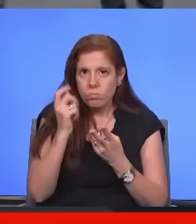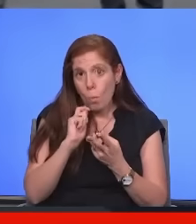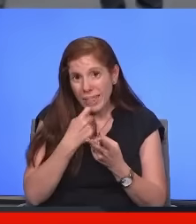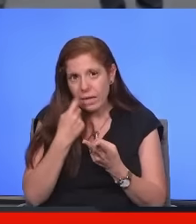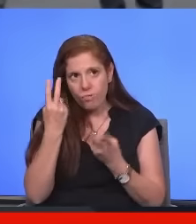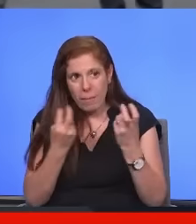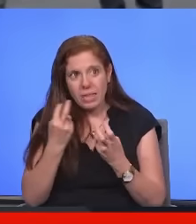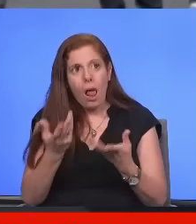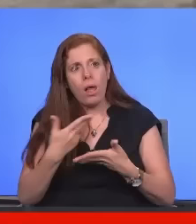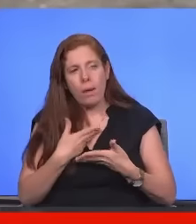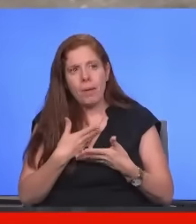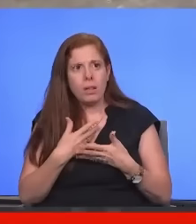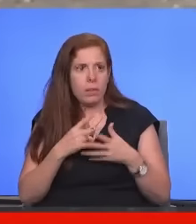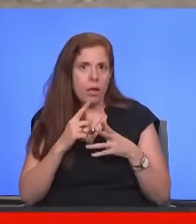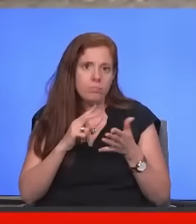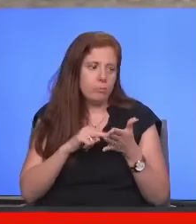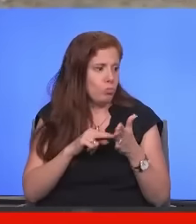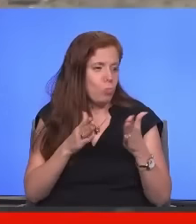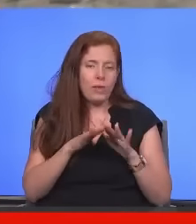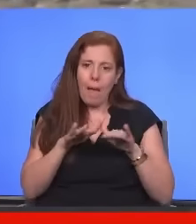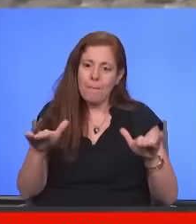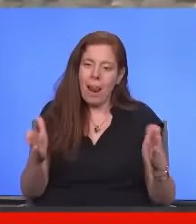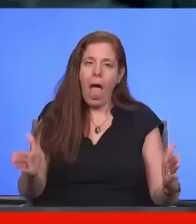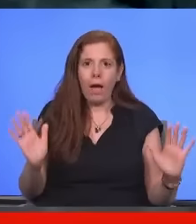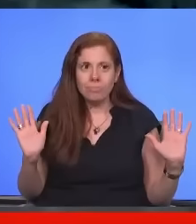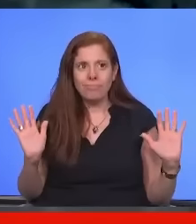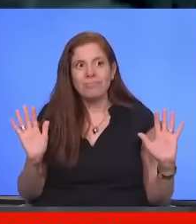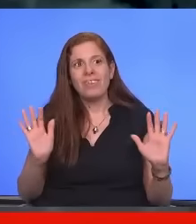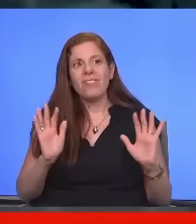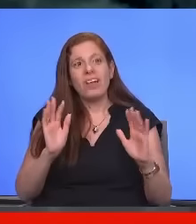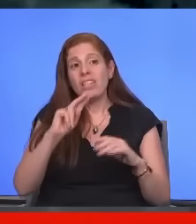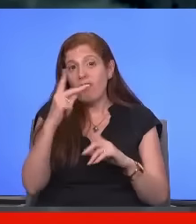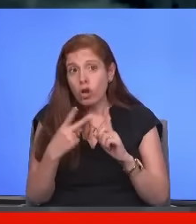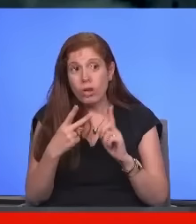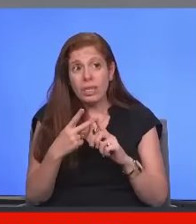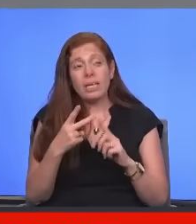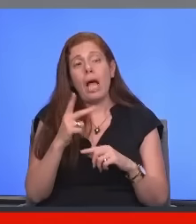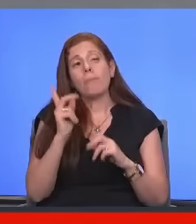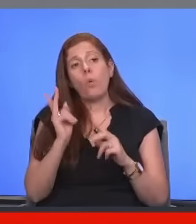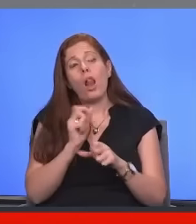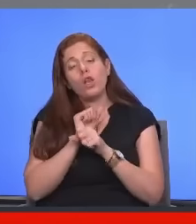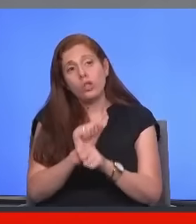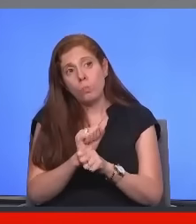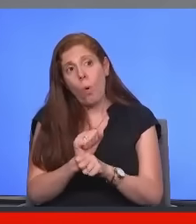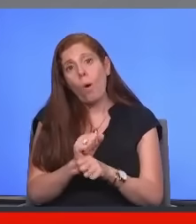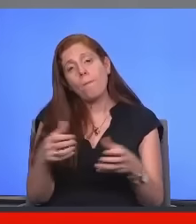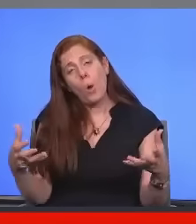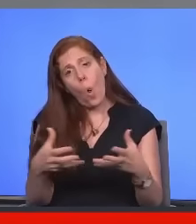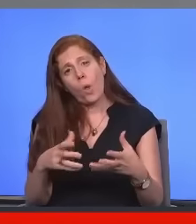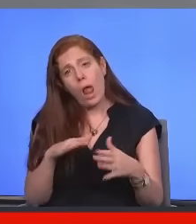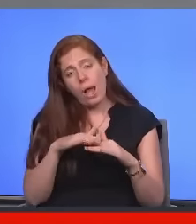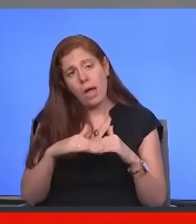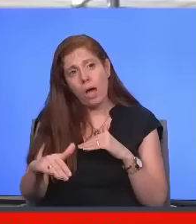getting the picture really, so to speak. And secondly, we are also to support troops on the ground. 280 קילומטר בשעה